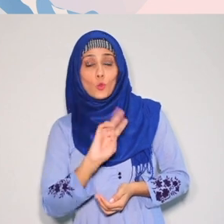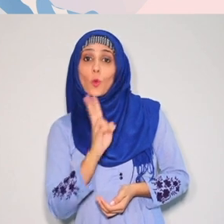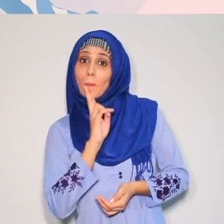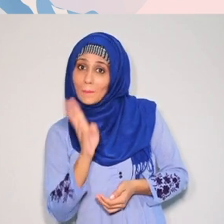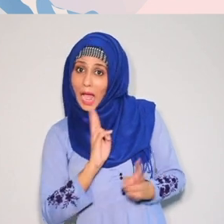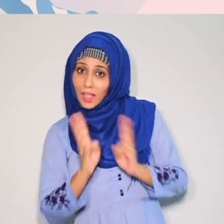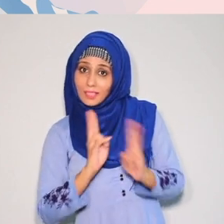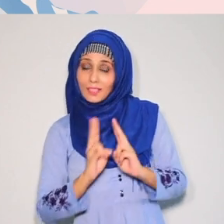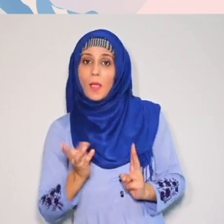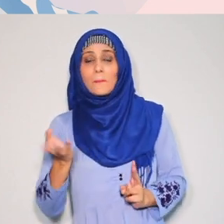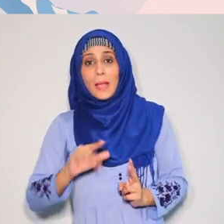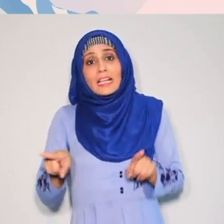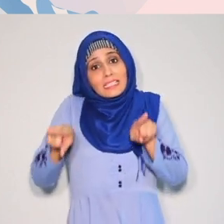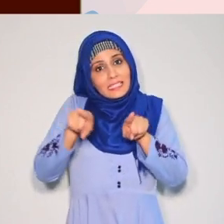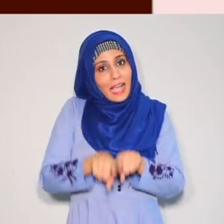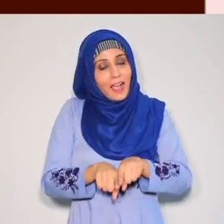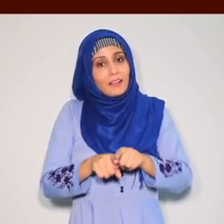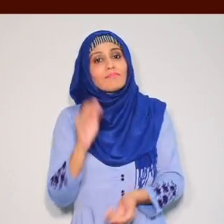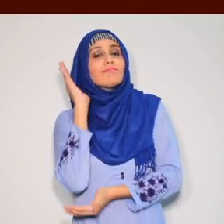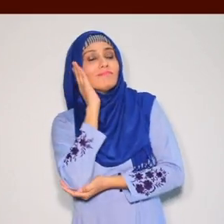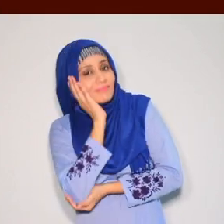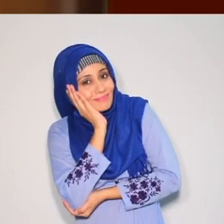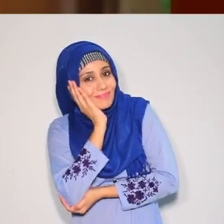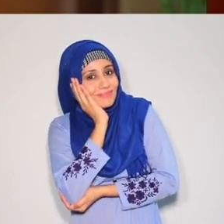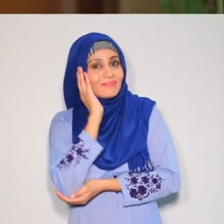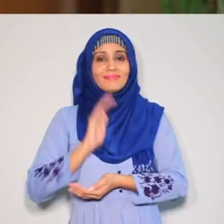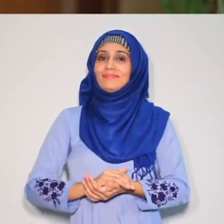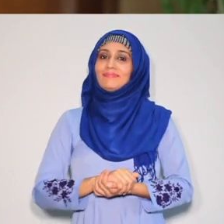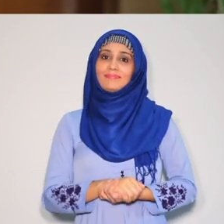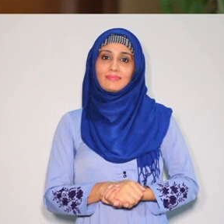दोनों ने कहा और एक साथ वहीं बैठ गए।